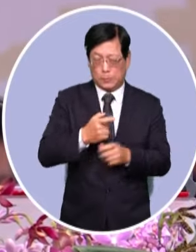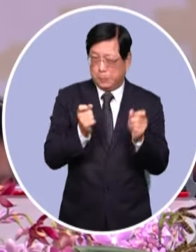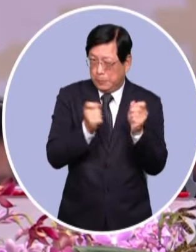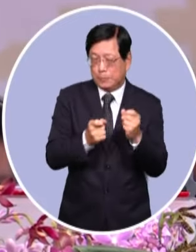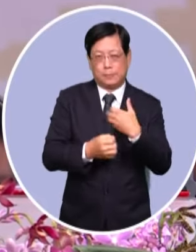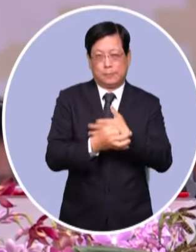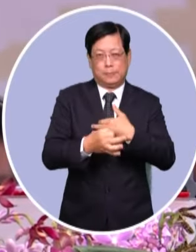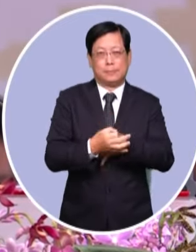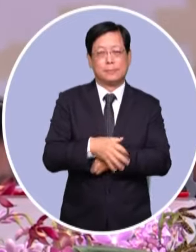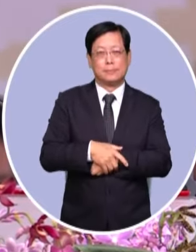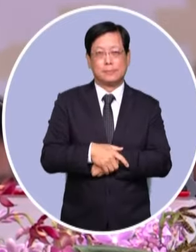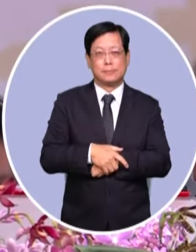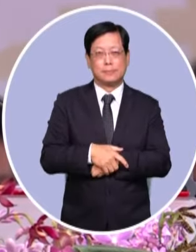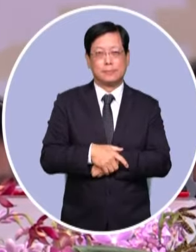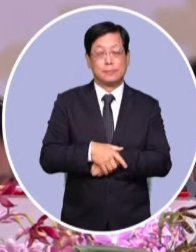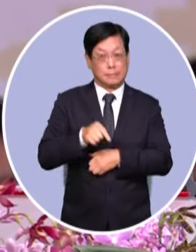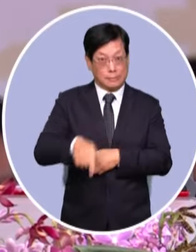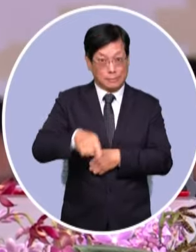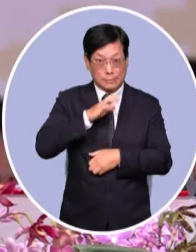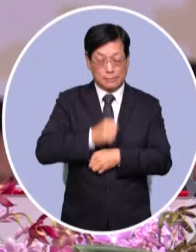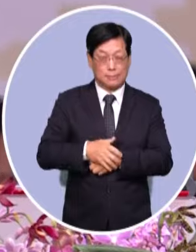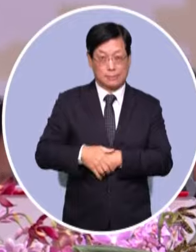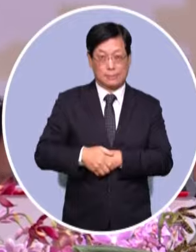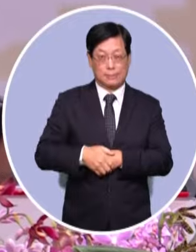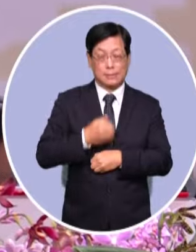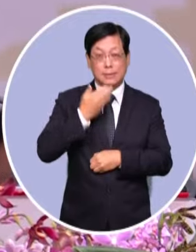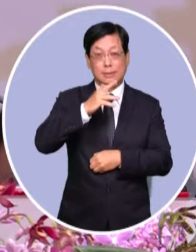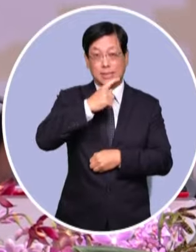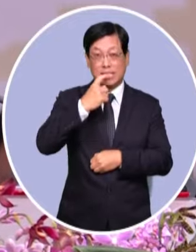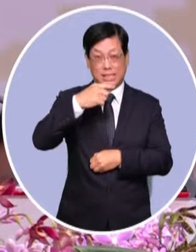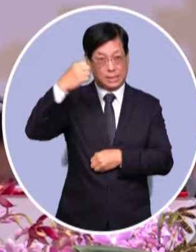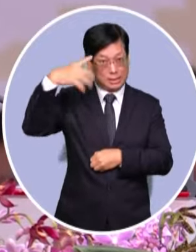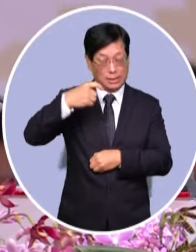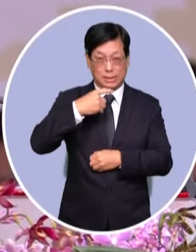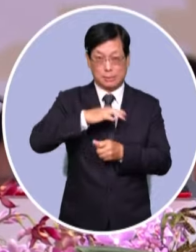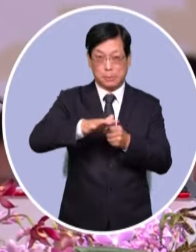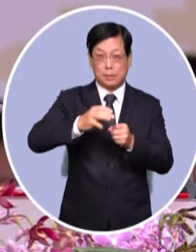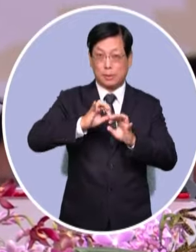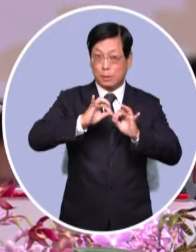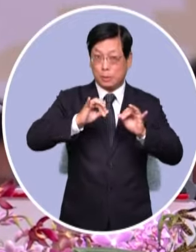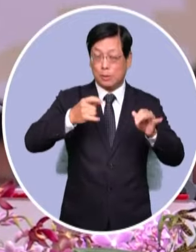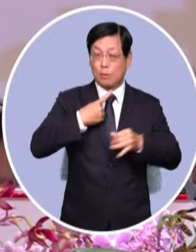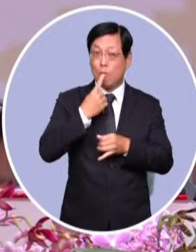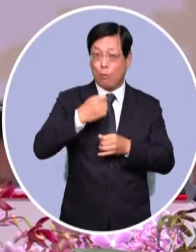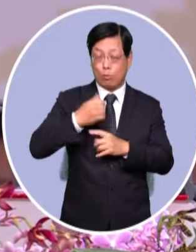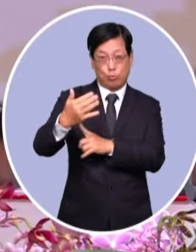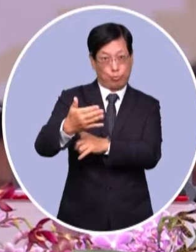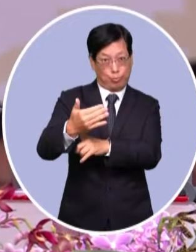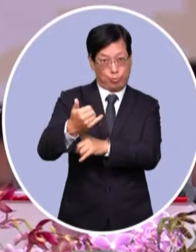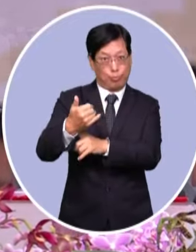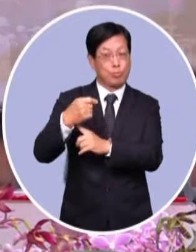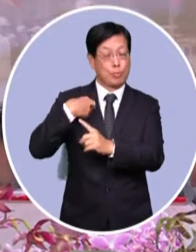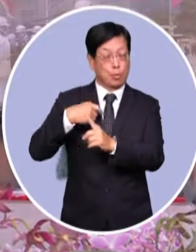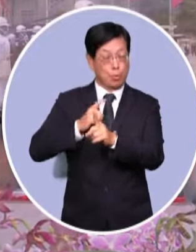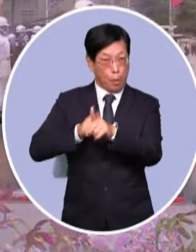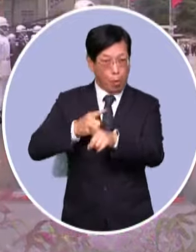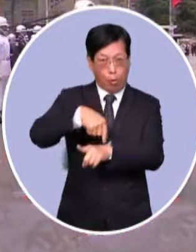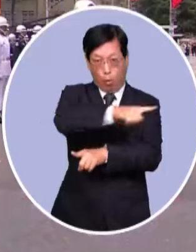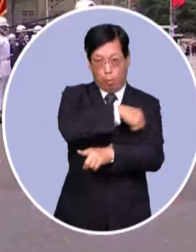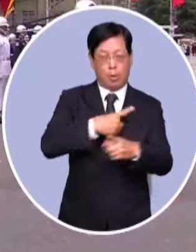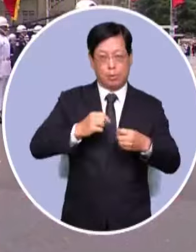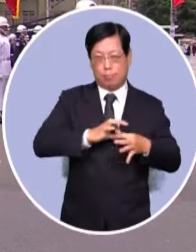人。在这面青天白日满地红的旗帜之下，我们血脉相